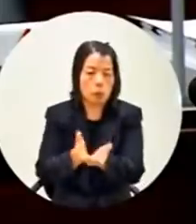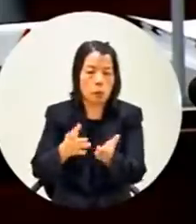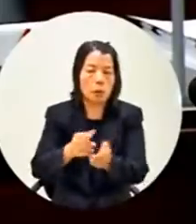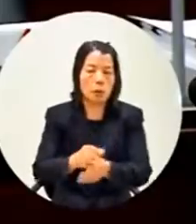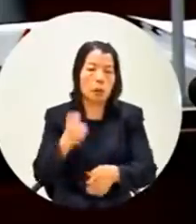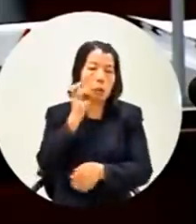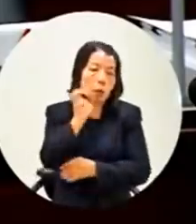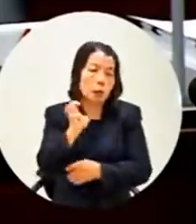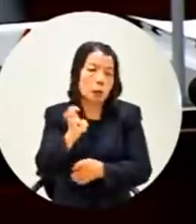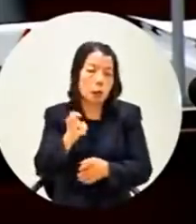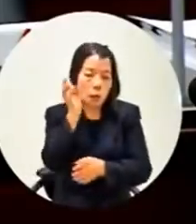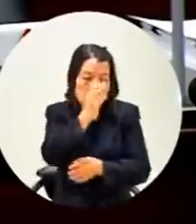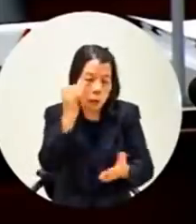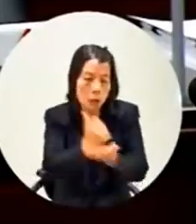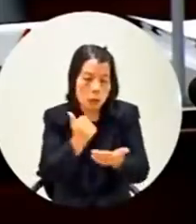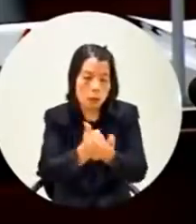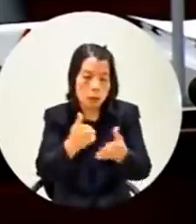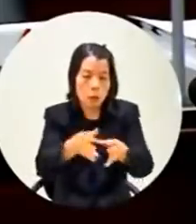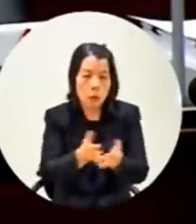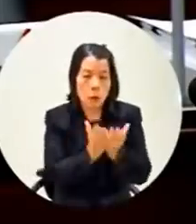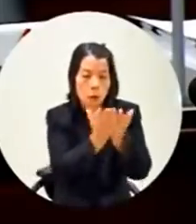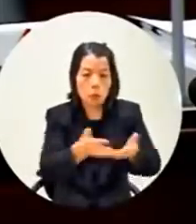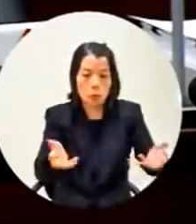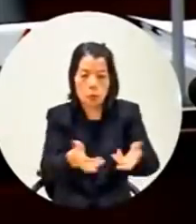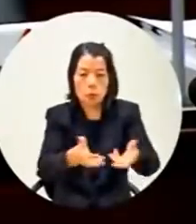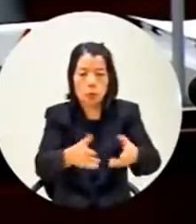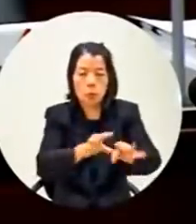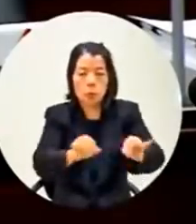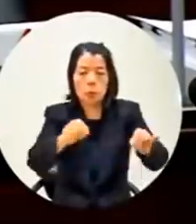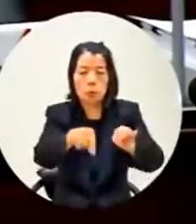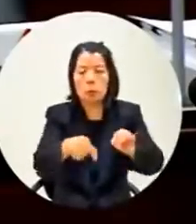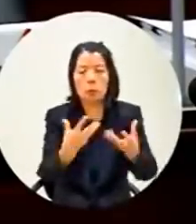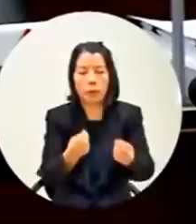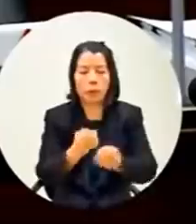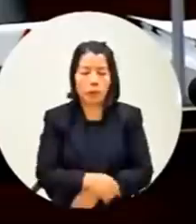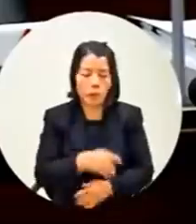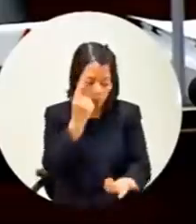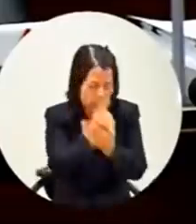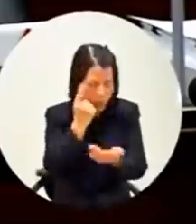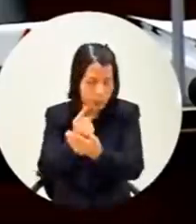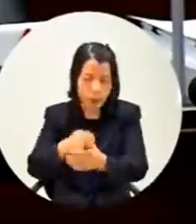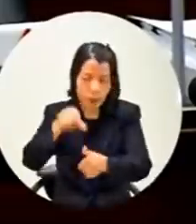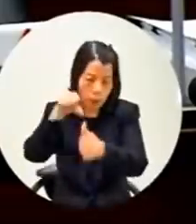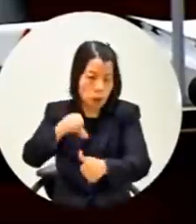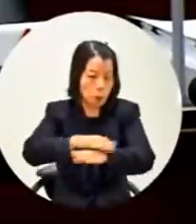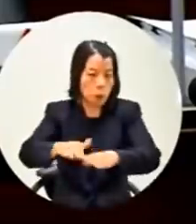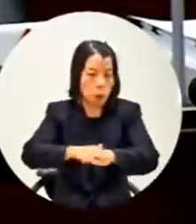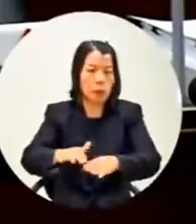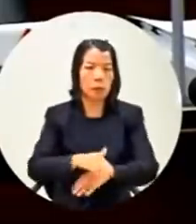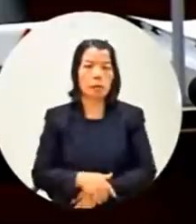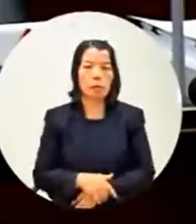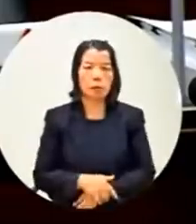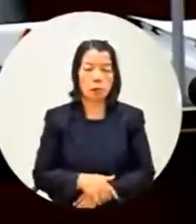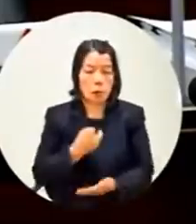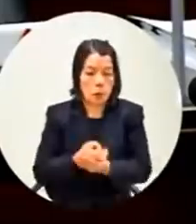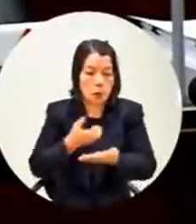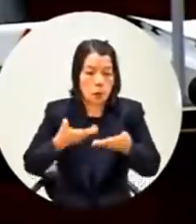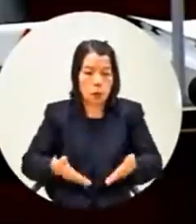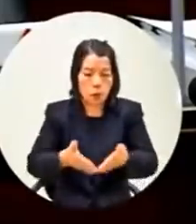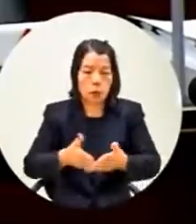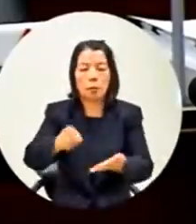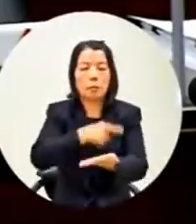个月内找到造船土地，他就要每日计罚，最严重是怎么样，还要解约